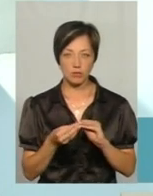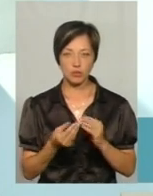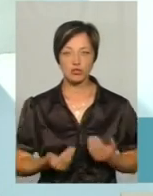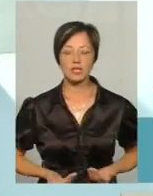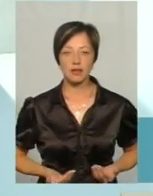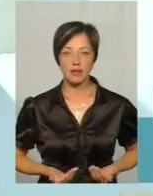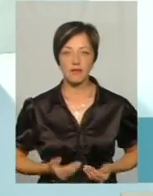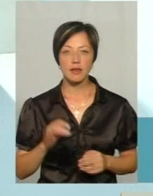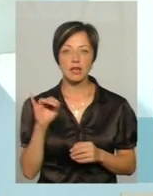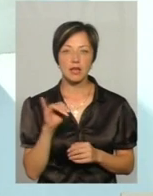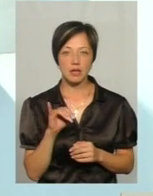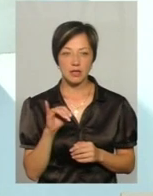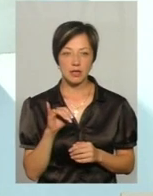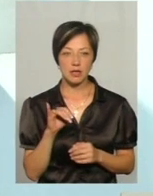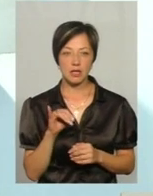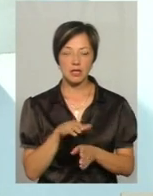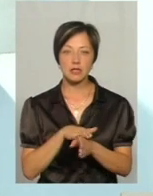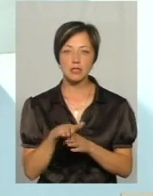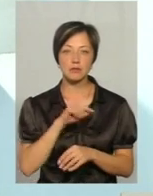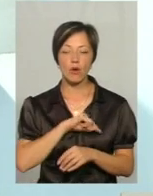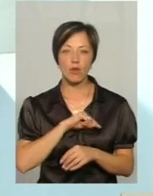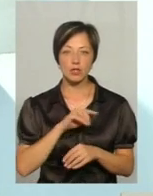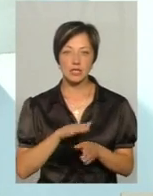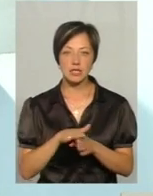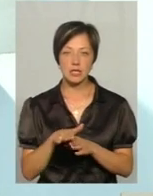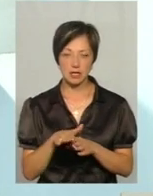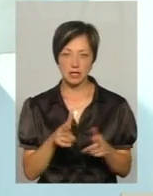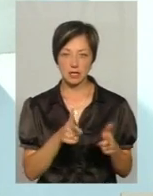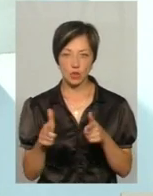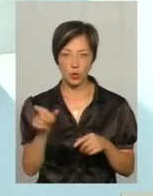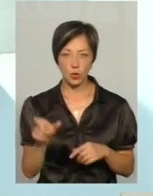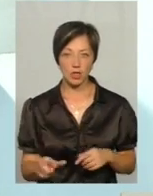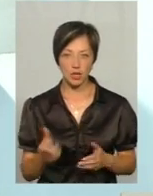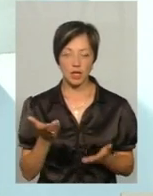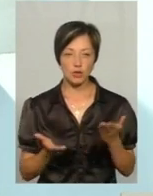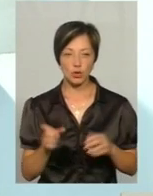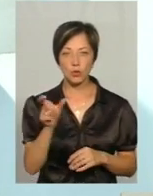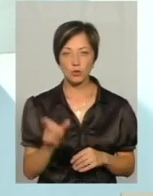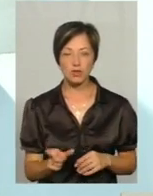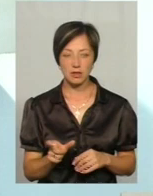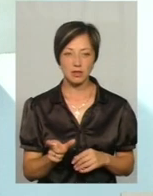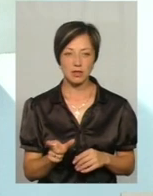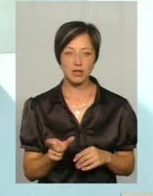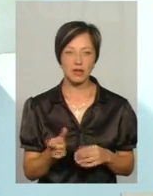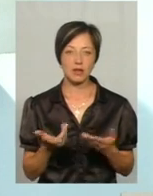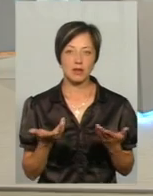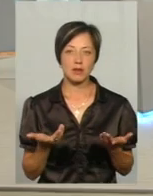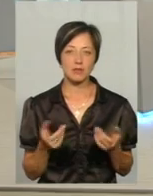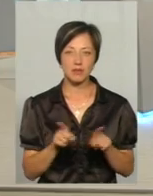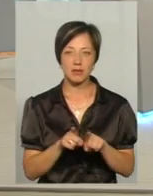цінності життєві, і зрілість, психологічна зрілість людини. Якщо людина інфантильна,